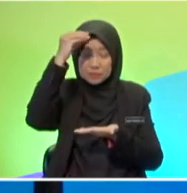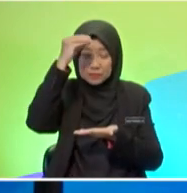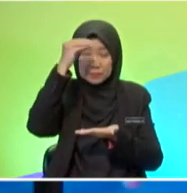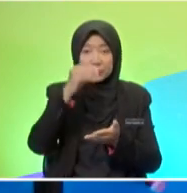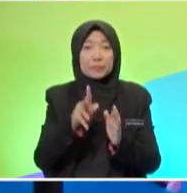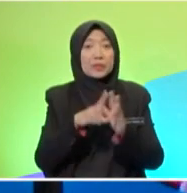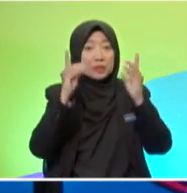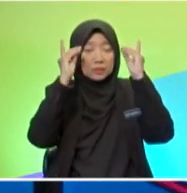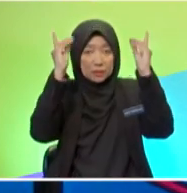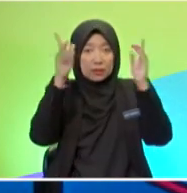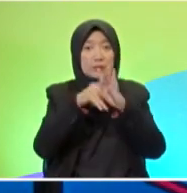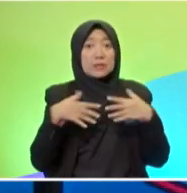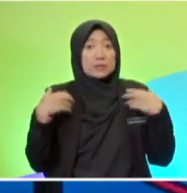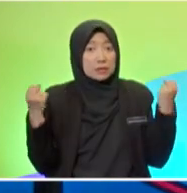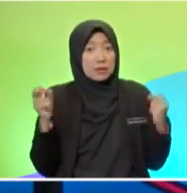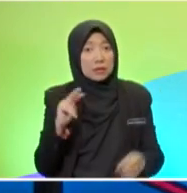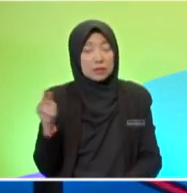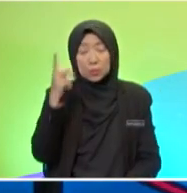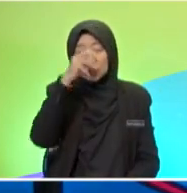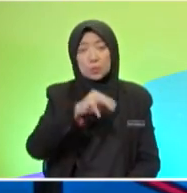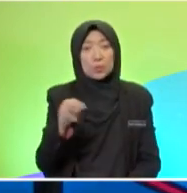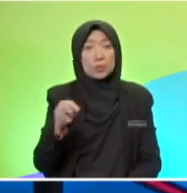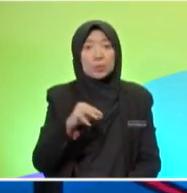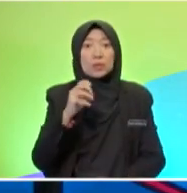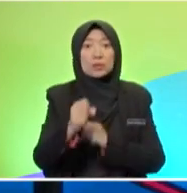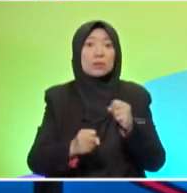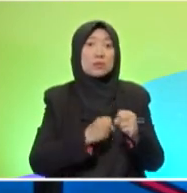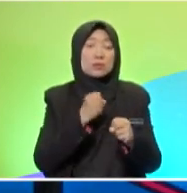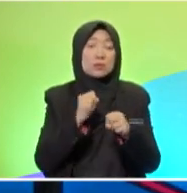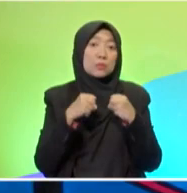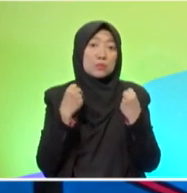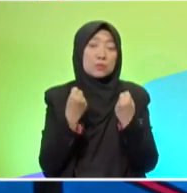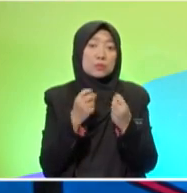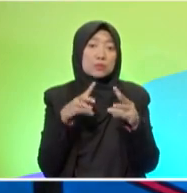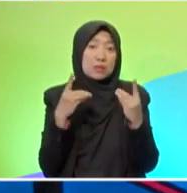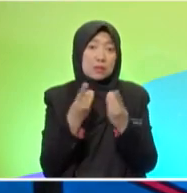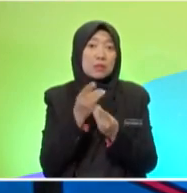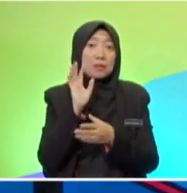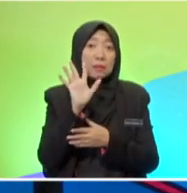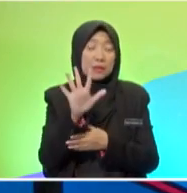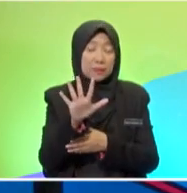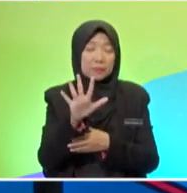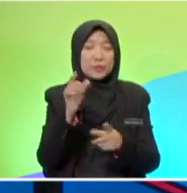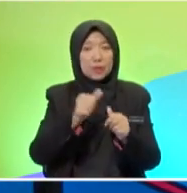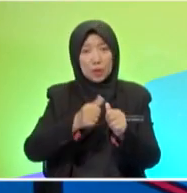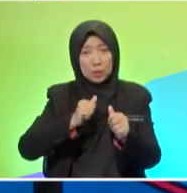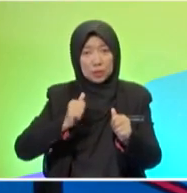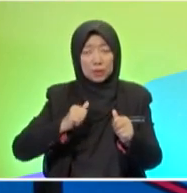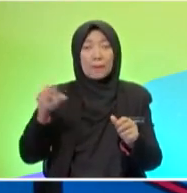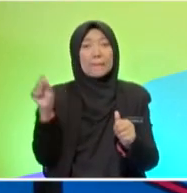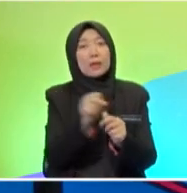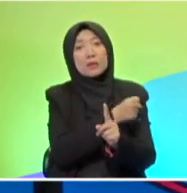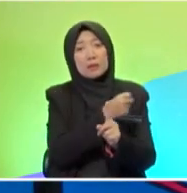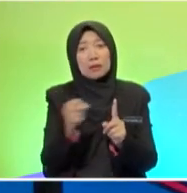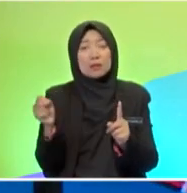pendidikan kesehatan untuk murid-murid tahun 5 dengan tajuknya jauhilah pendarahan sayangi